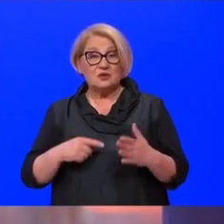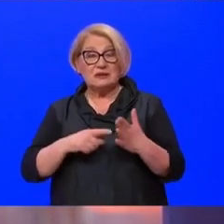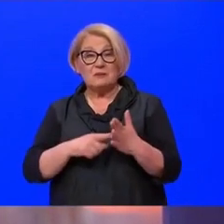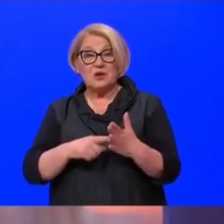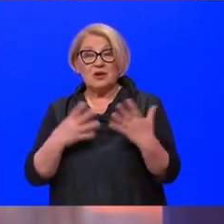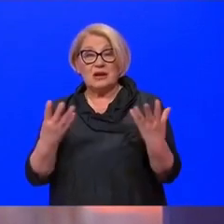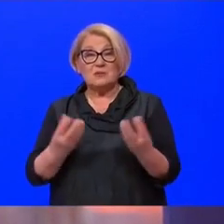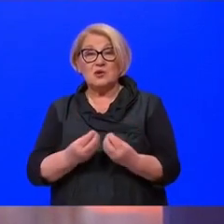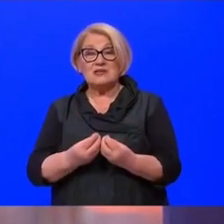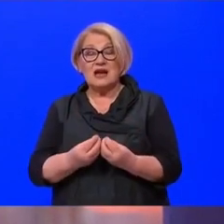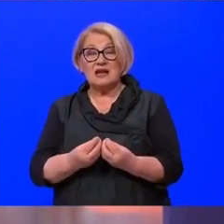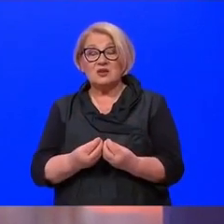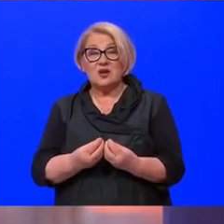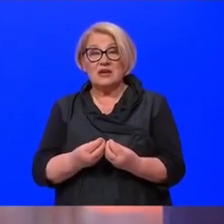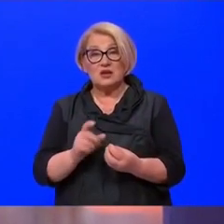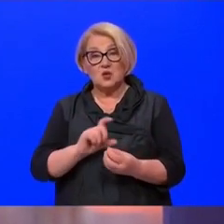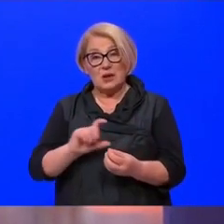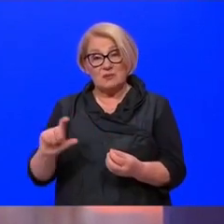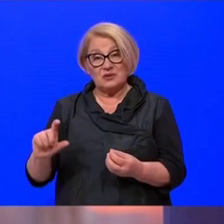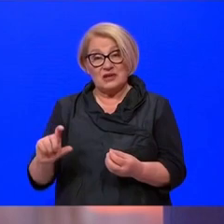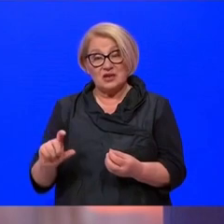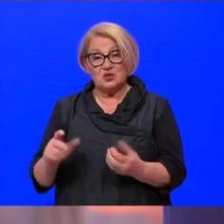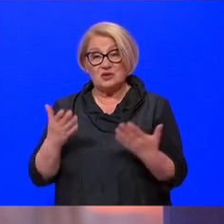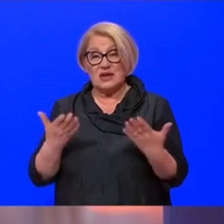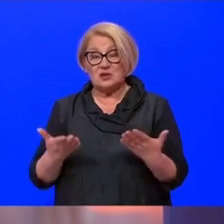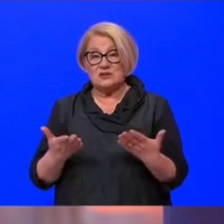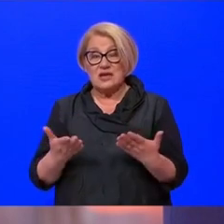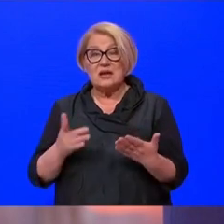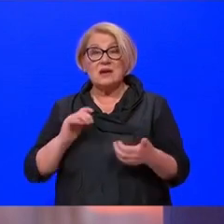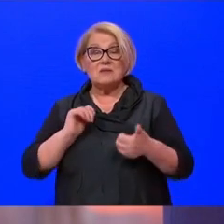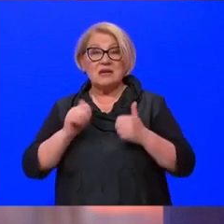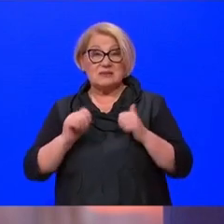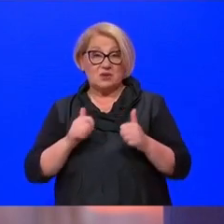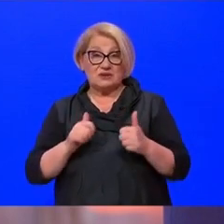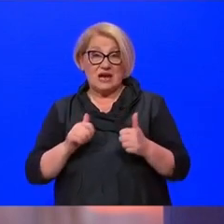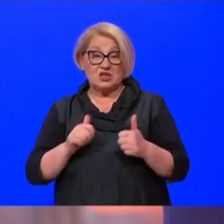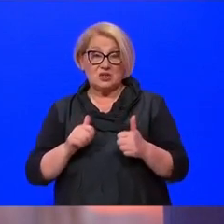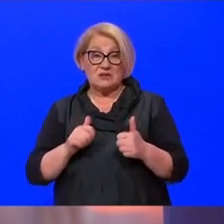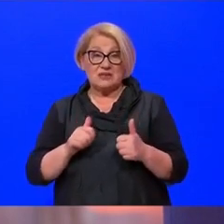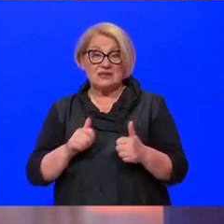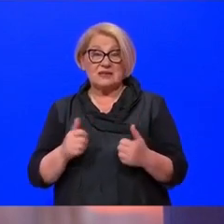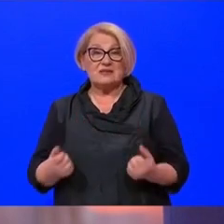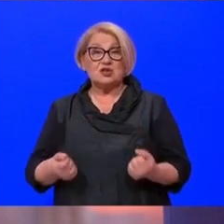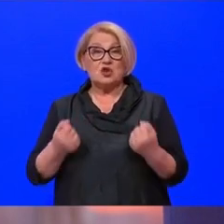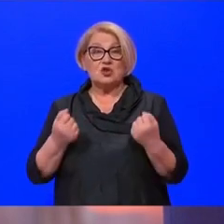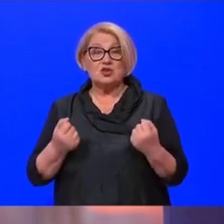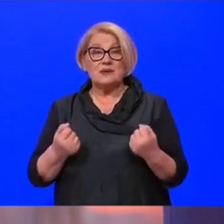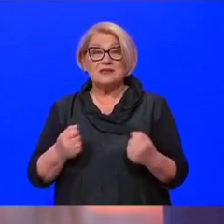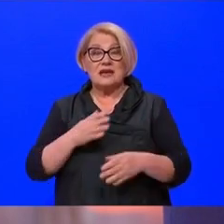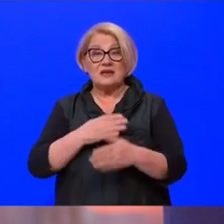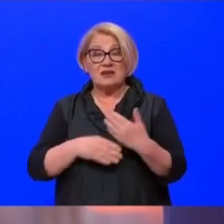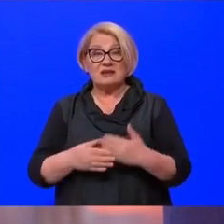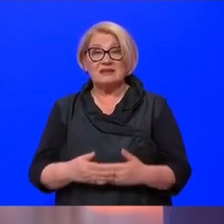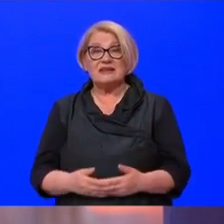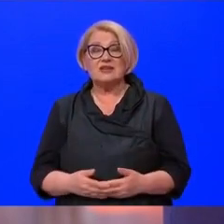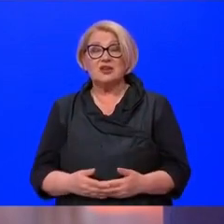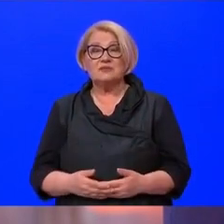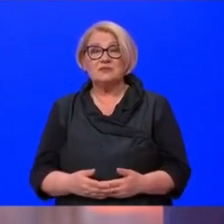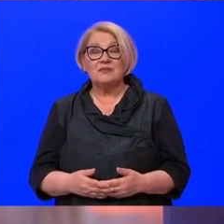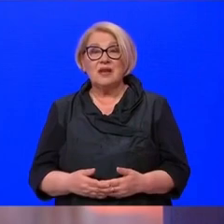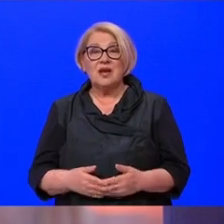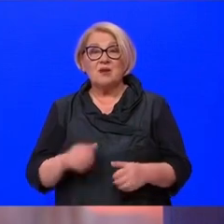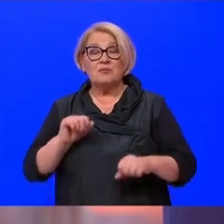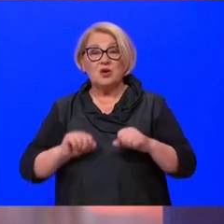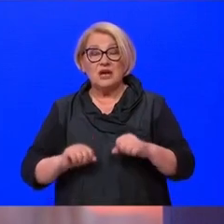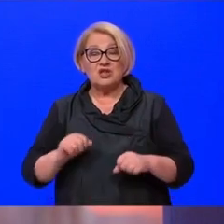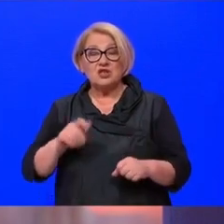skupa jednu reportažu kako se prema sportašima sa teškoćama, odnosno sa invaliditetom, odnose